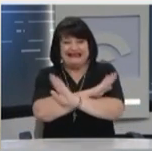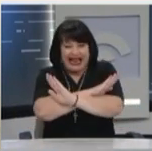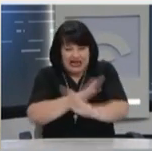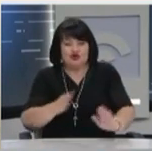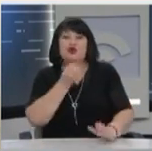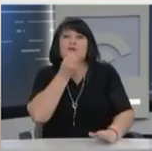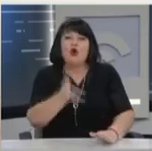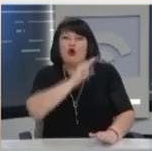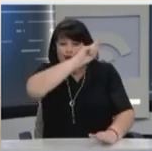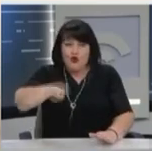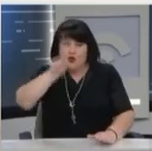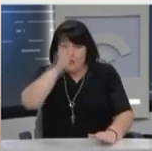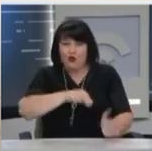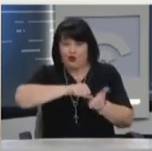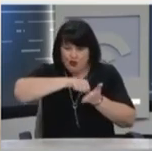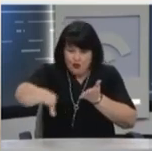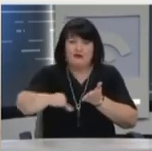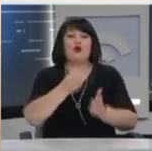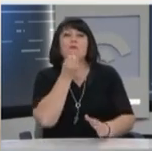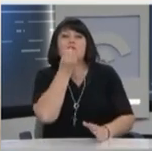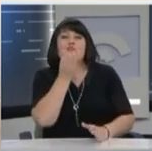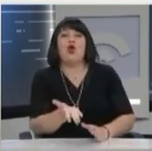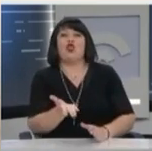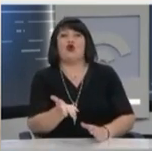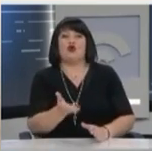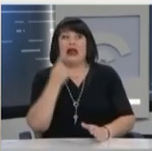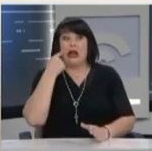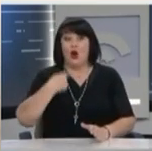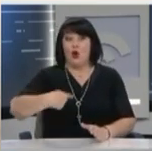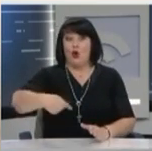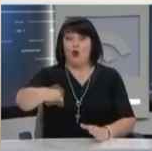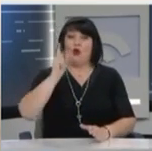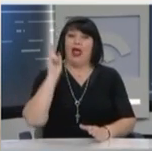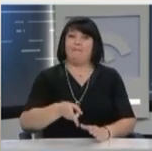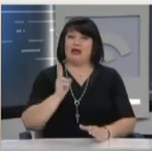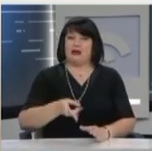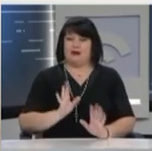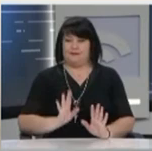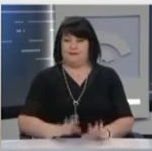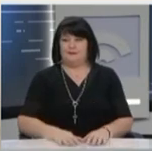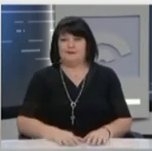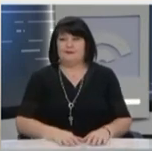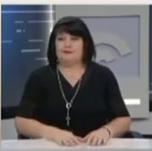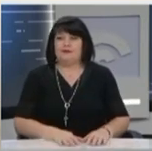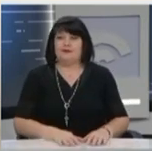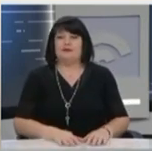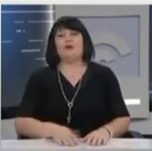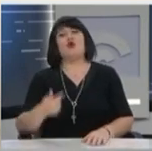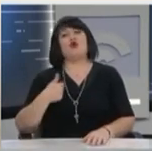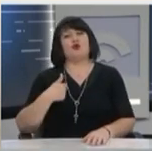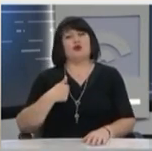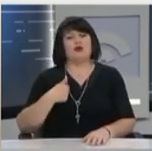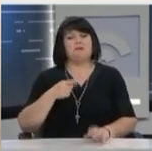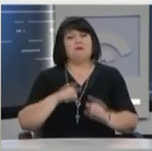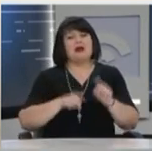των Πρεσπών. Διαγράψτε τη συμφωνία αυτή την προδοτική, γιατί ανοίγει ο ασκός του αιώλου. Και επειδή θα μου πούν κάποιοι ότι μπορεί να είμαι και πατριδοκάπηλος,